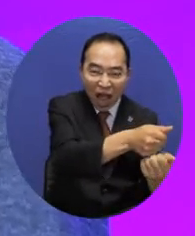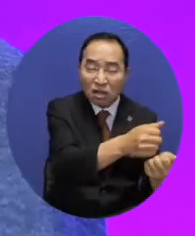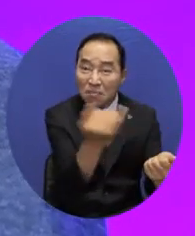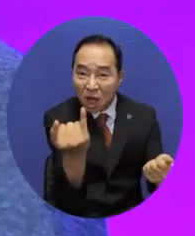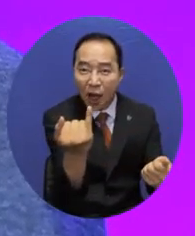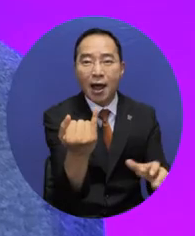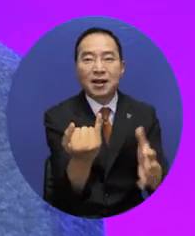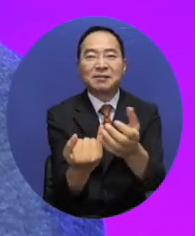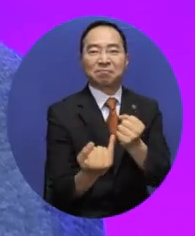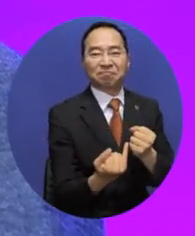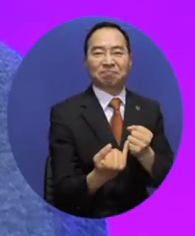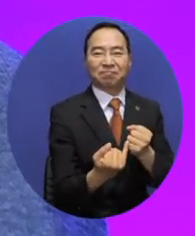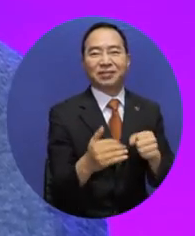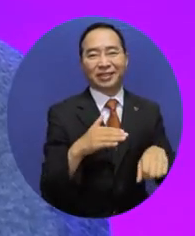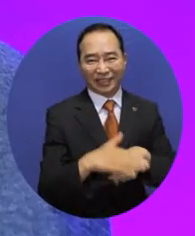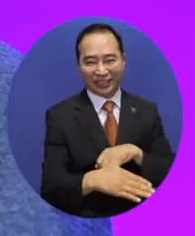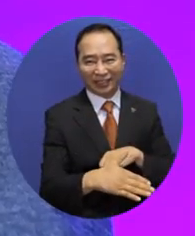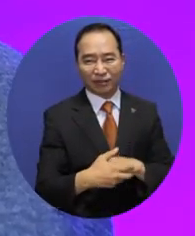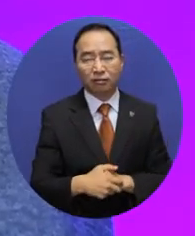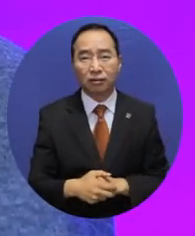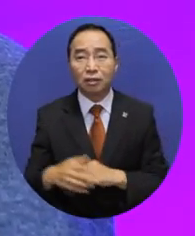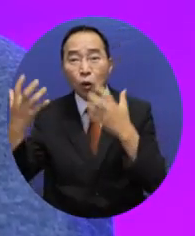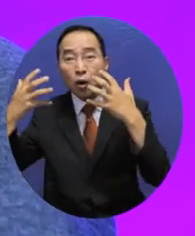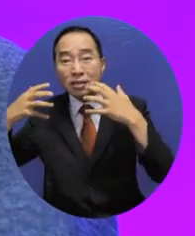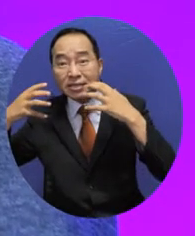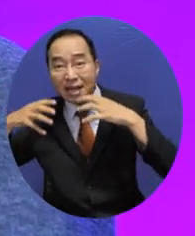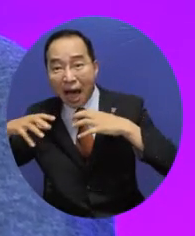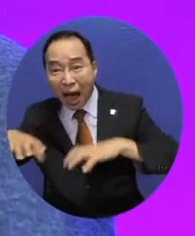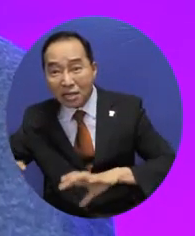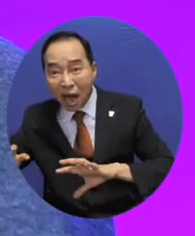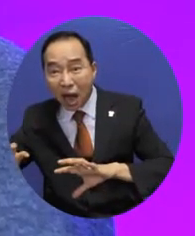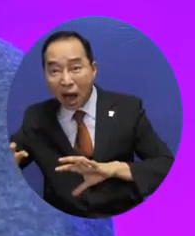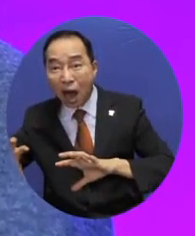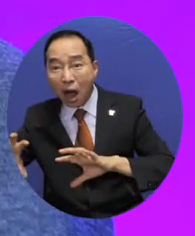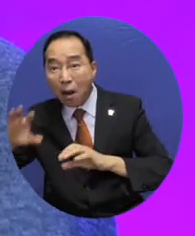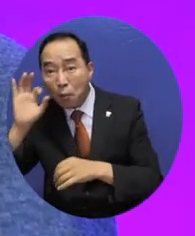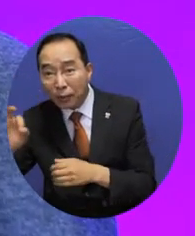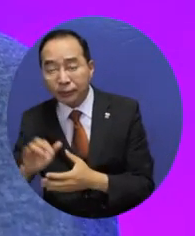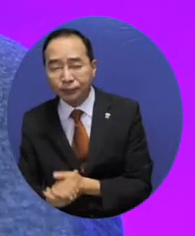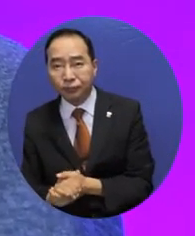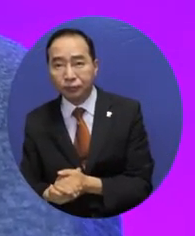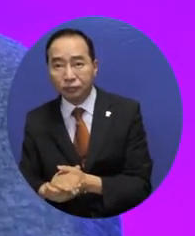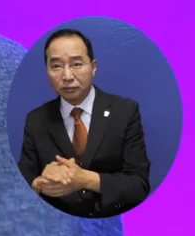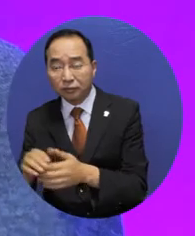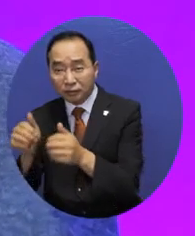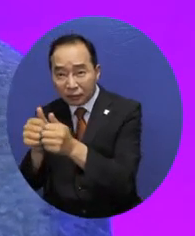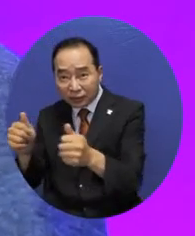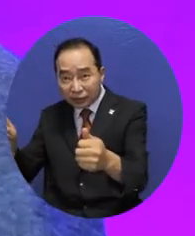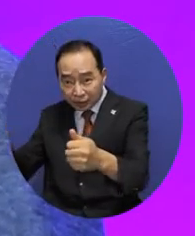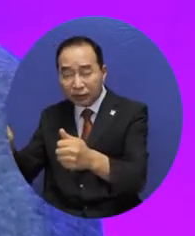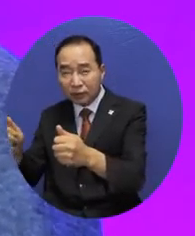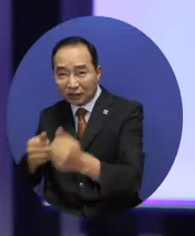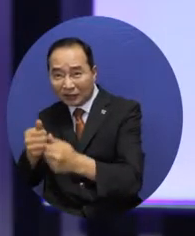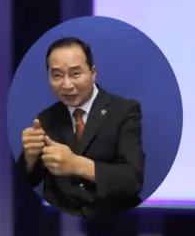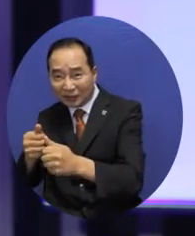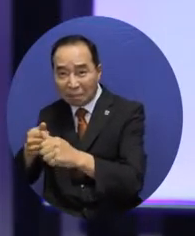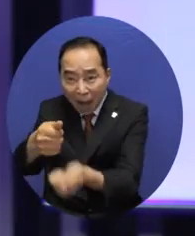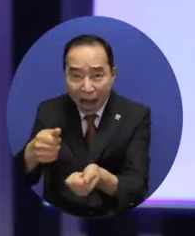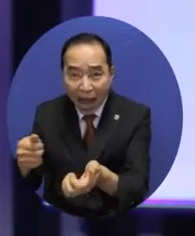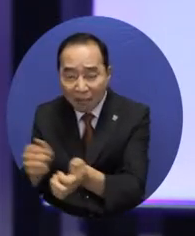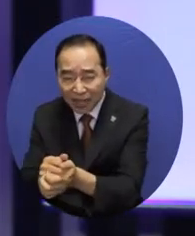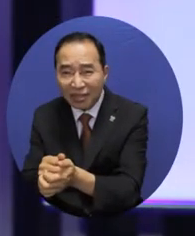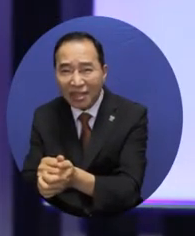그리고 심지어 이제 사자나 몇몇 동물들은 그 경쟁에서 이기자마자 새끼들을 죽여버립니다. 왜